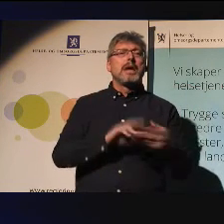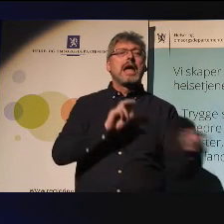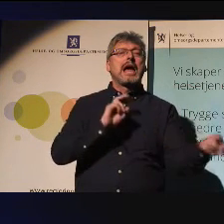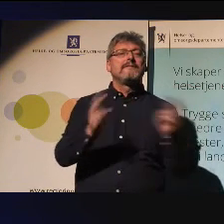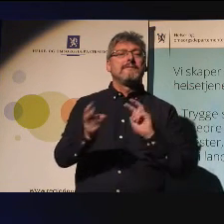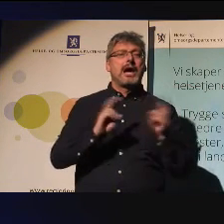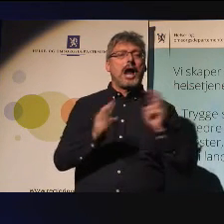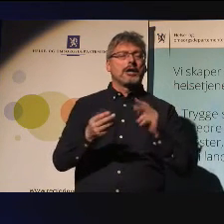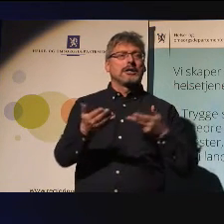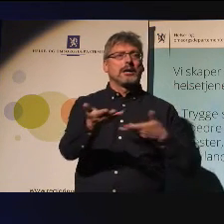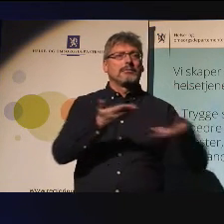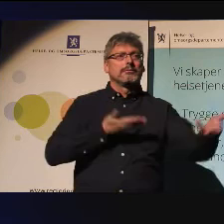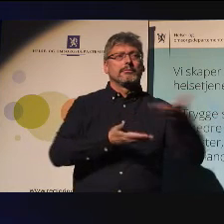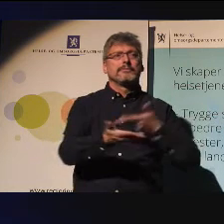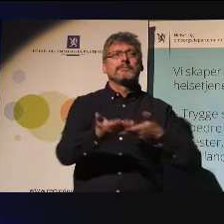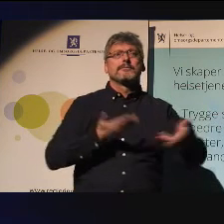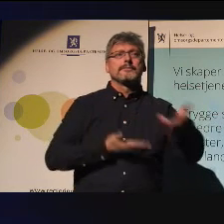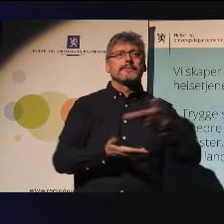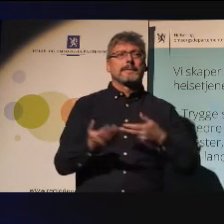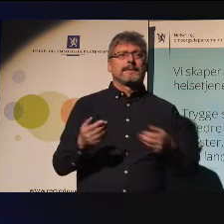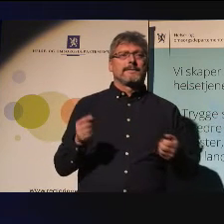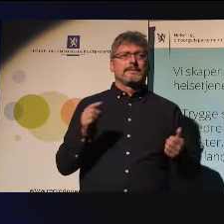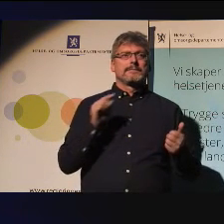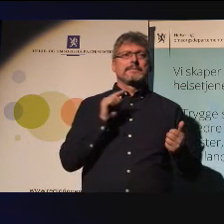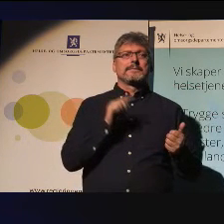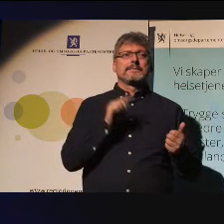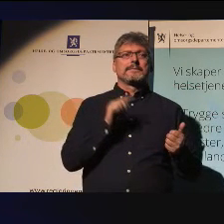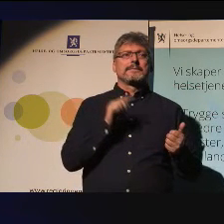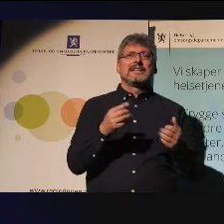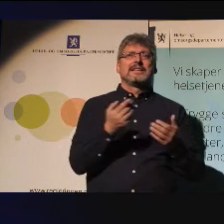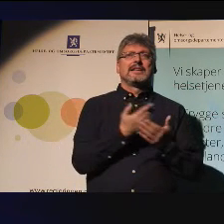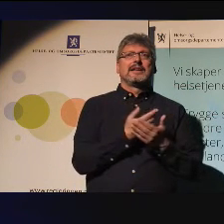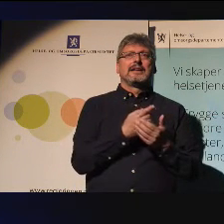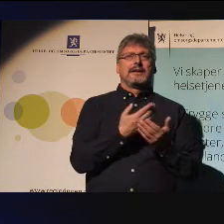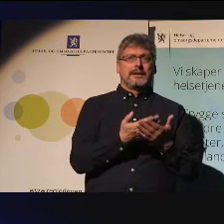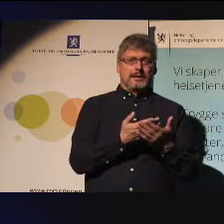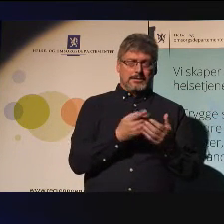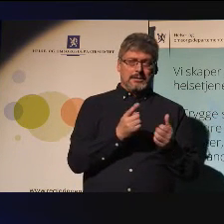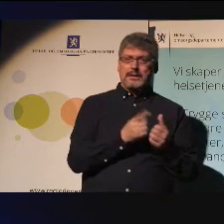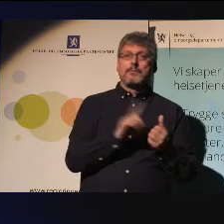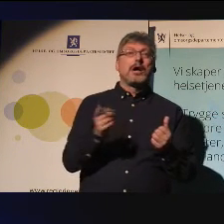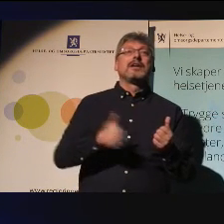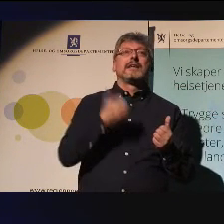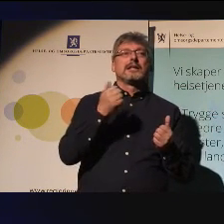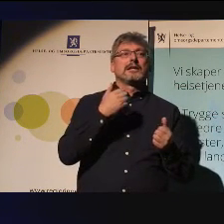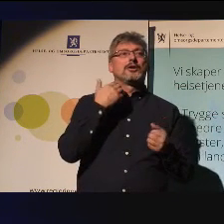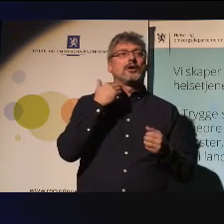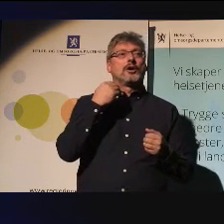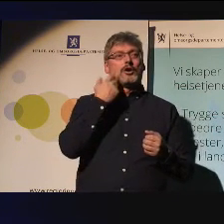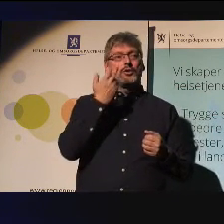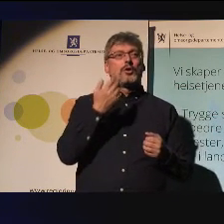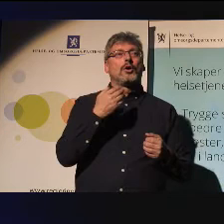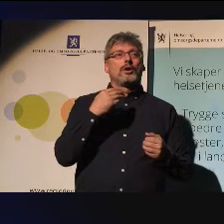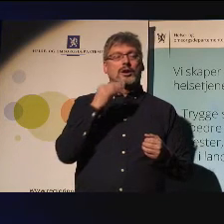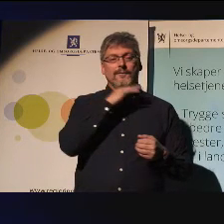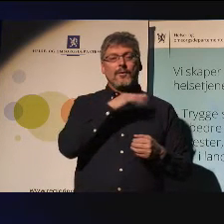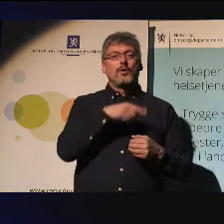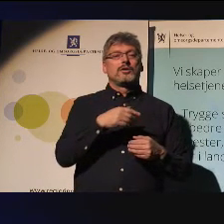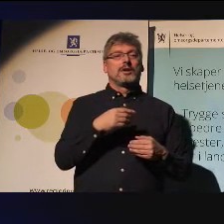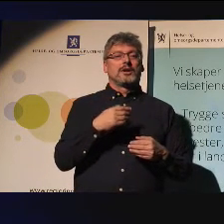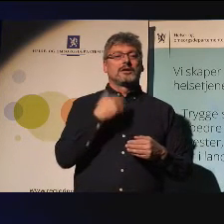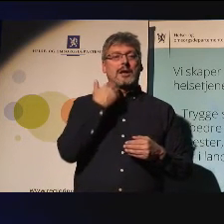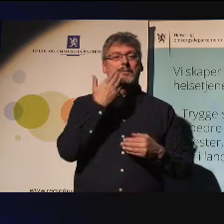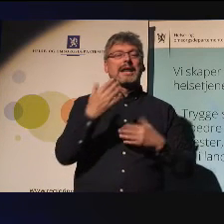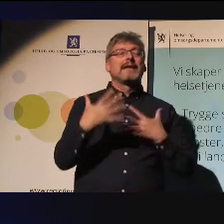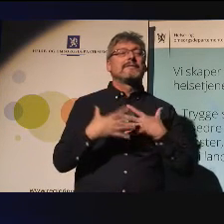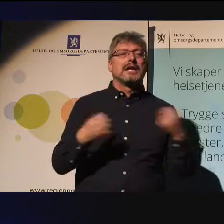Dette handler ikke bare om at det er viktig når en skal gjøre folk friske. Dette handler også om at